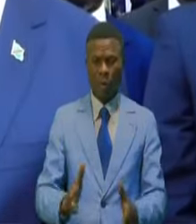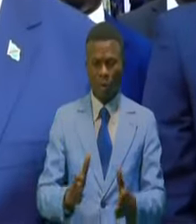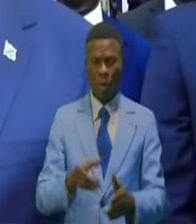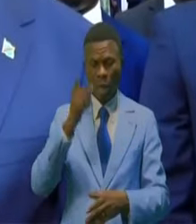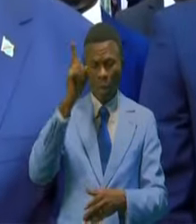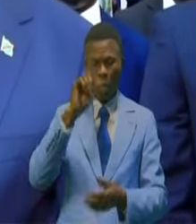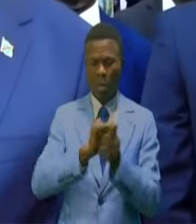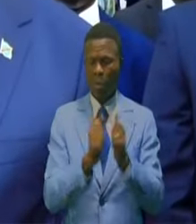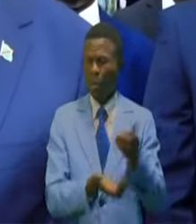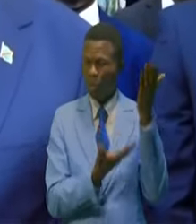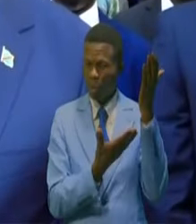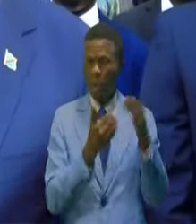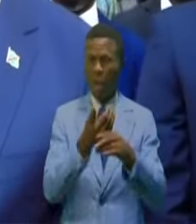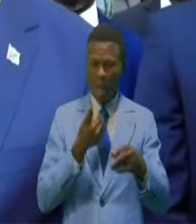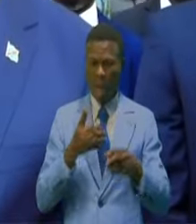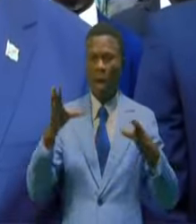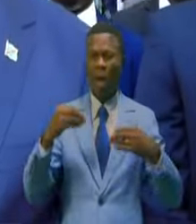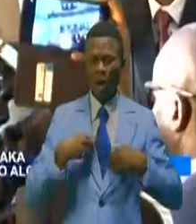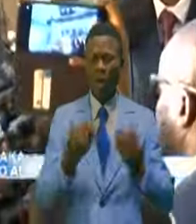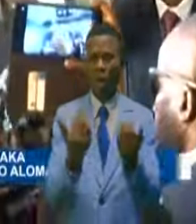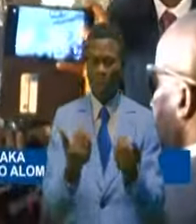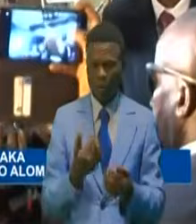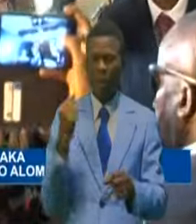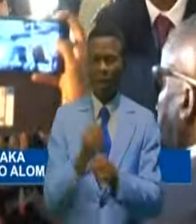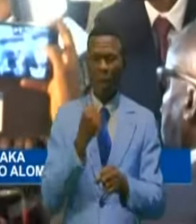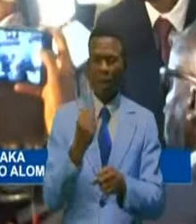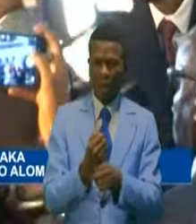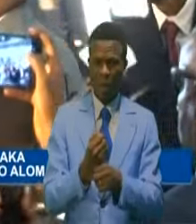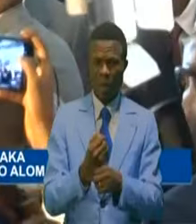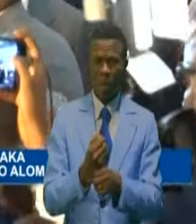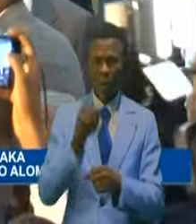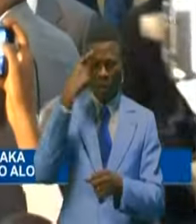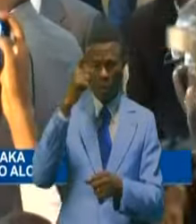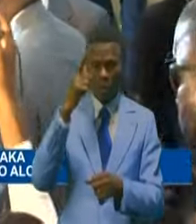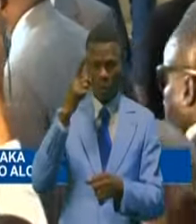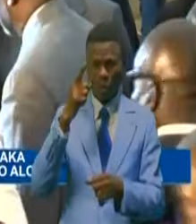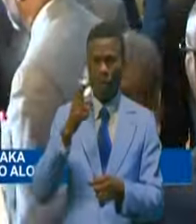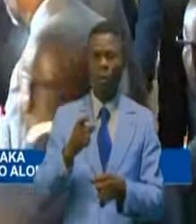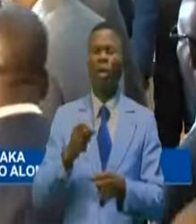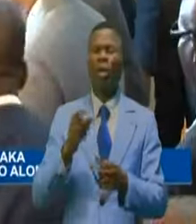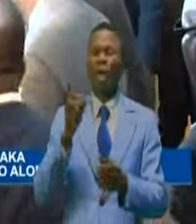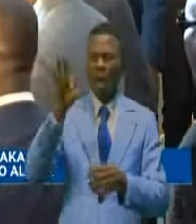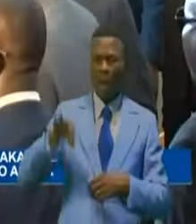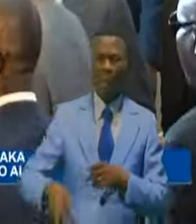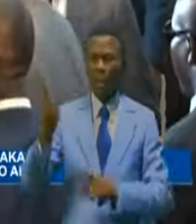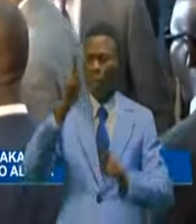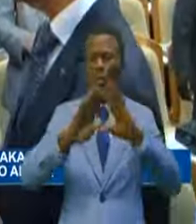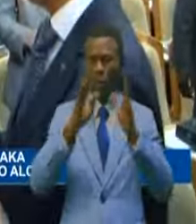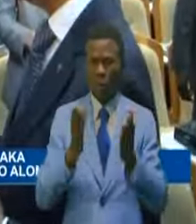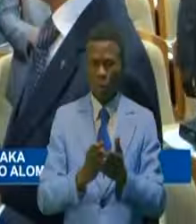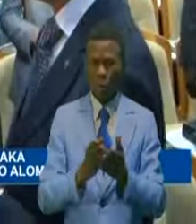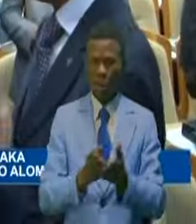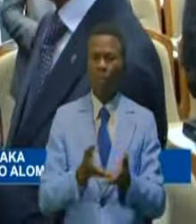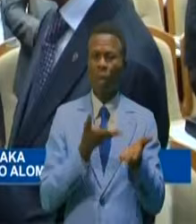les priorités avant de réaffirmer sa volonté de travailler pour l'intérêt de la population et de faire